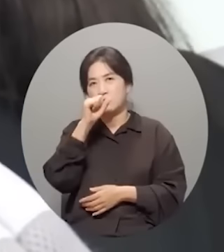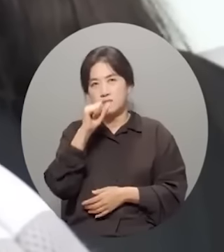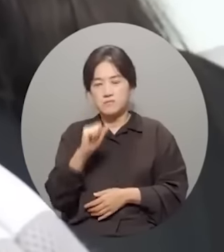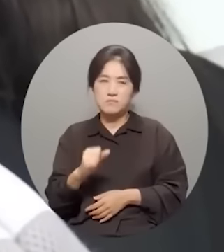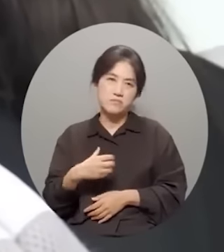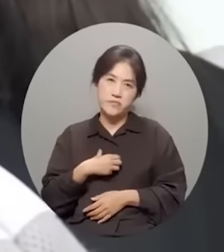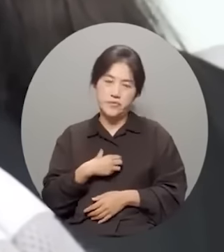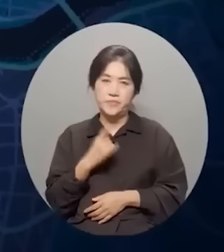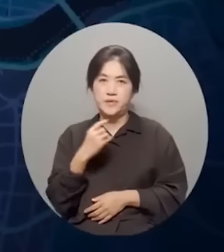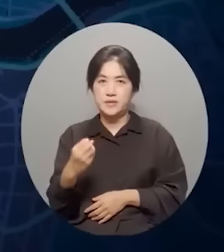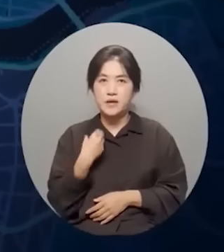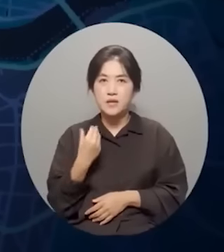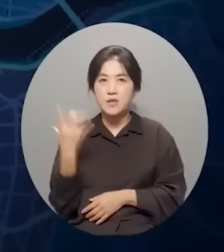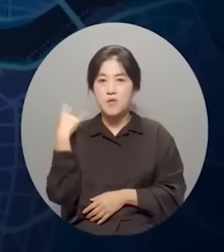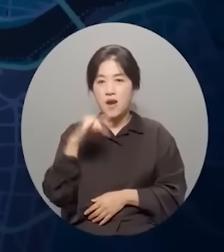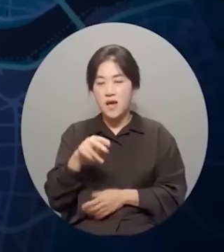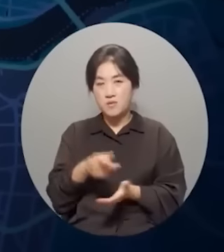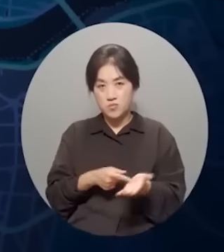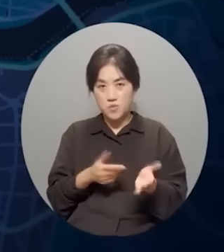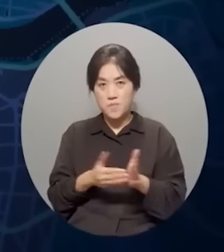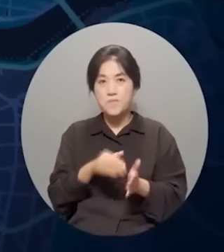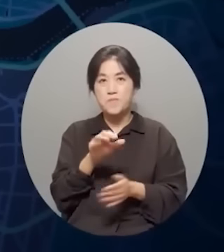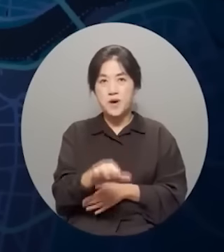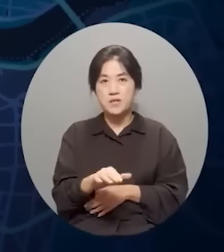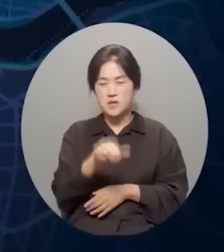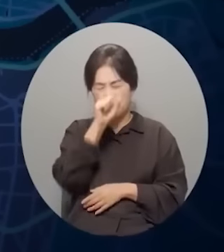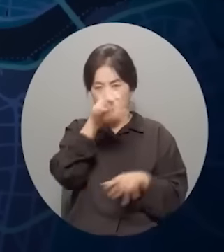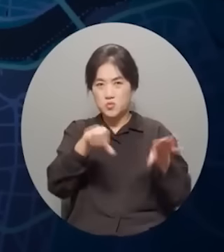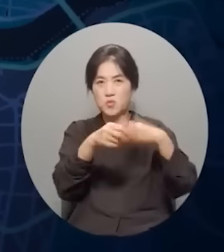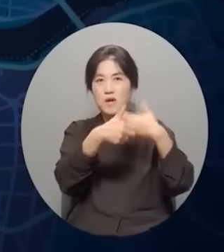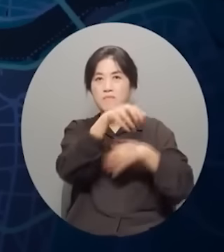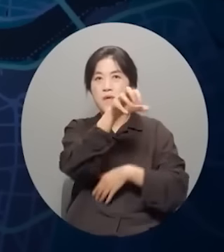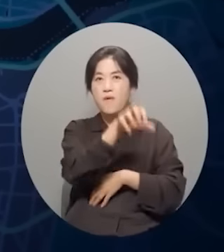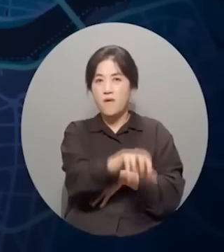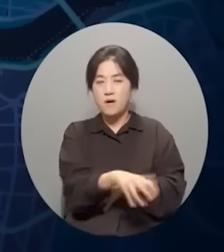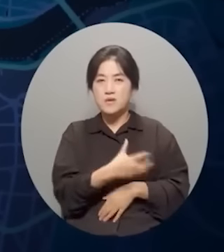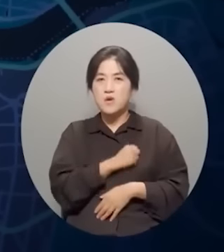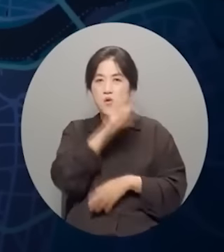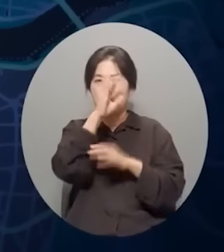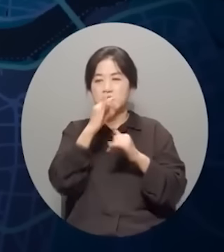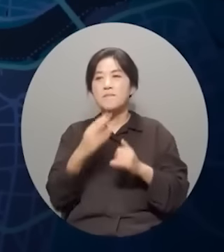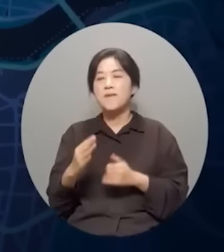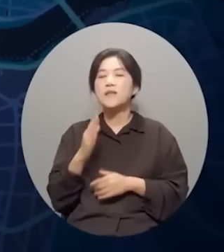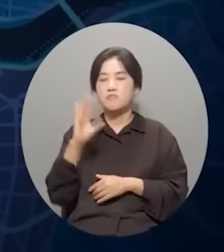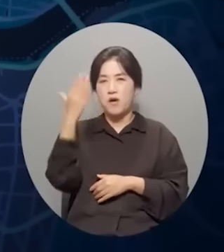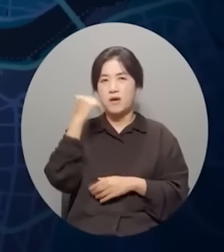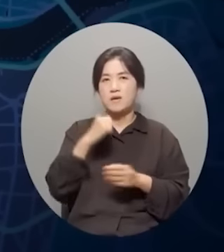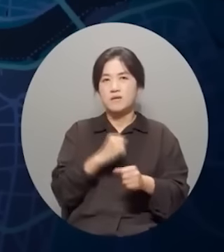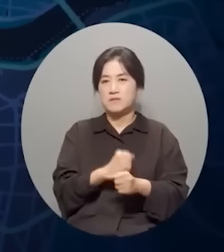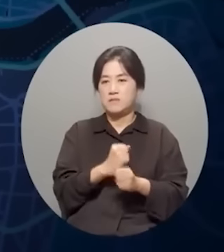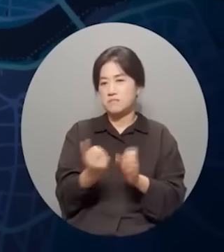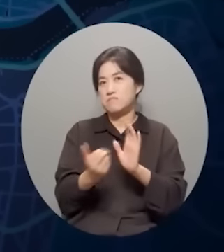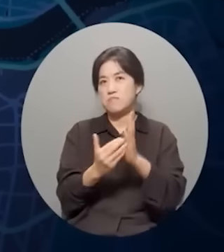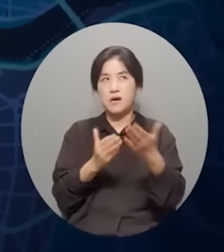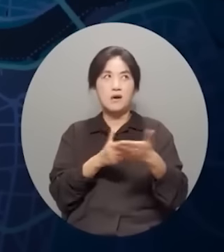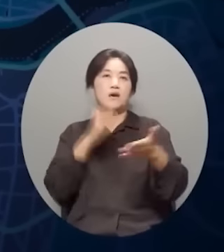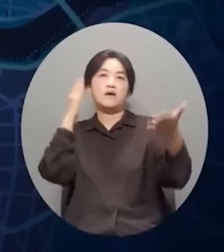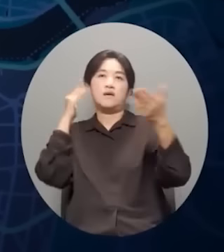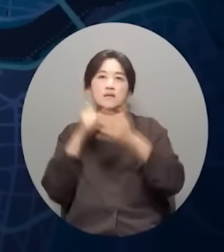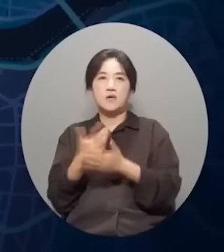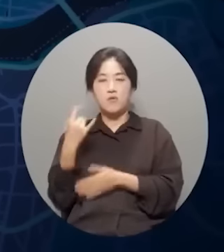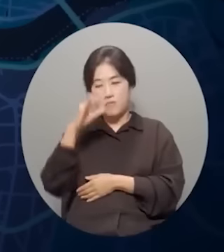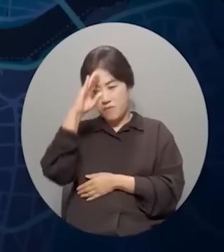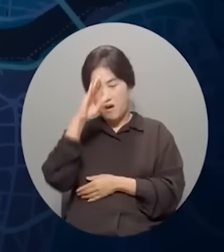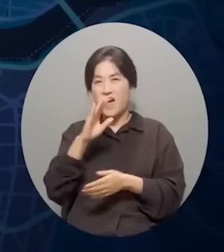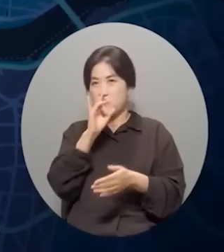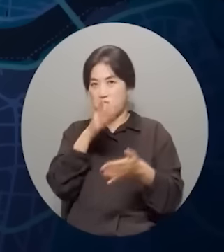않다고 당초 암수 수를 받았던 상급 종합병원은 심정지 환자만 받겠다며 거부했고 기저질환이 있어